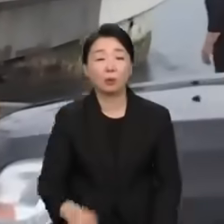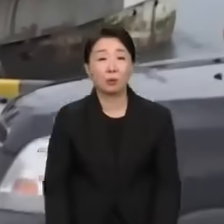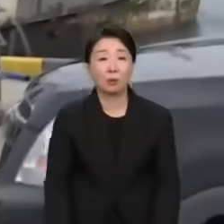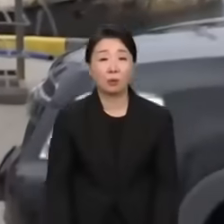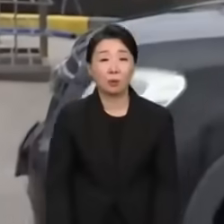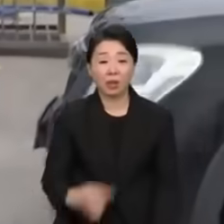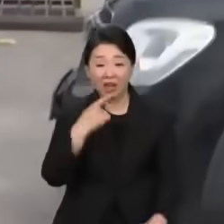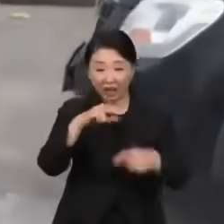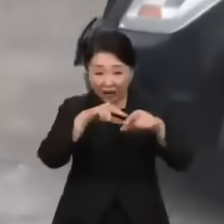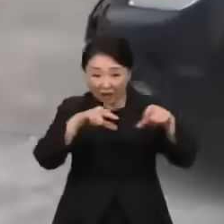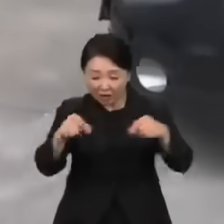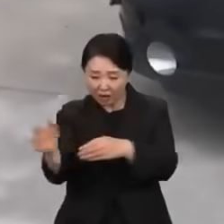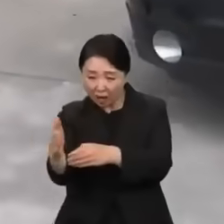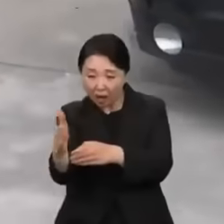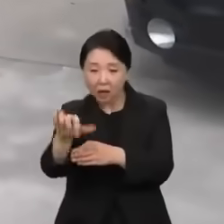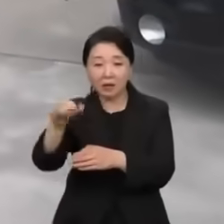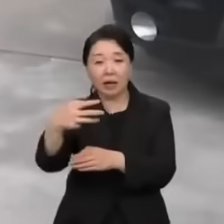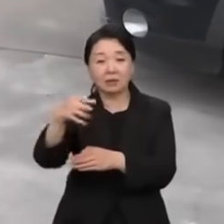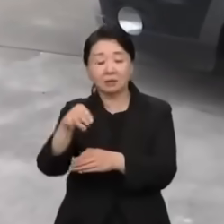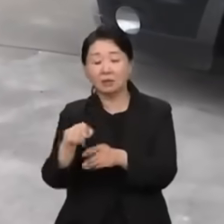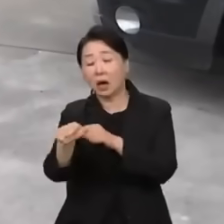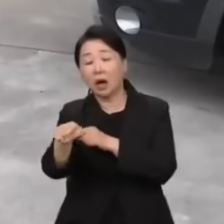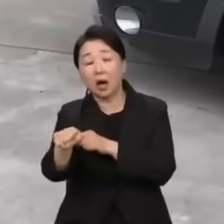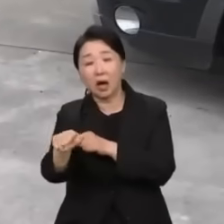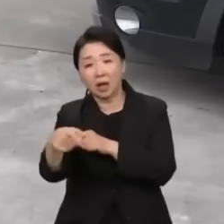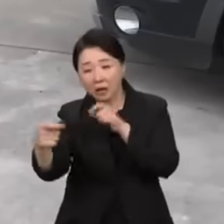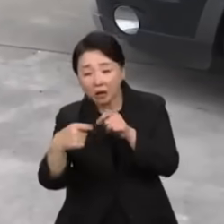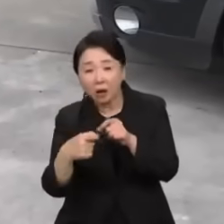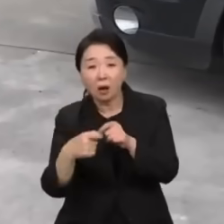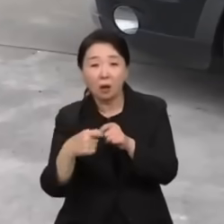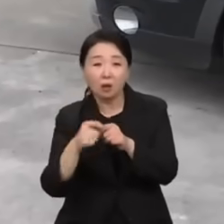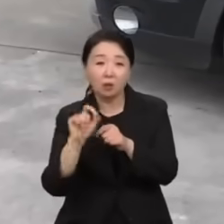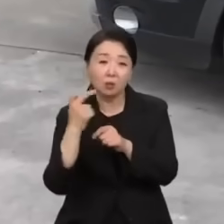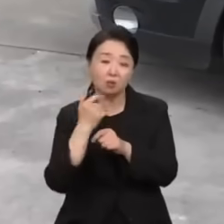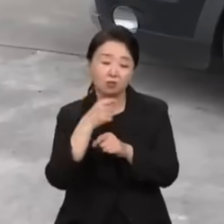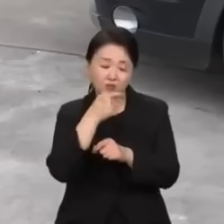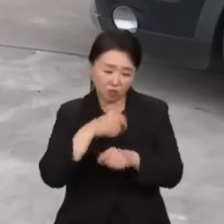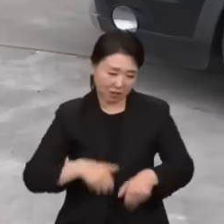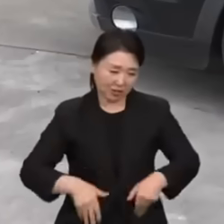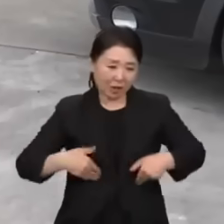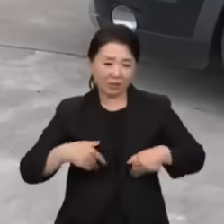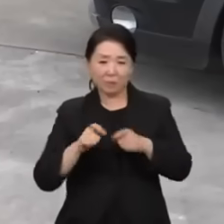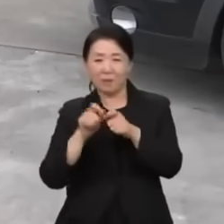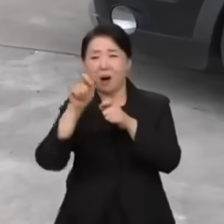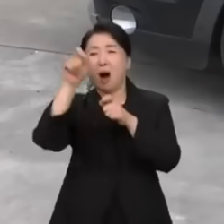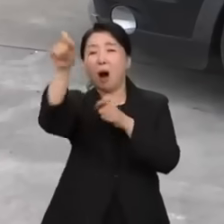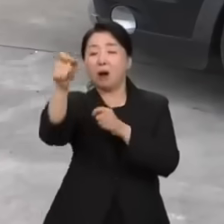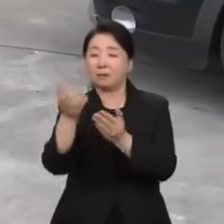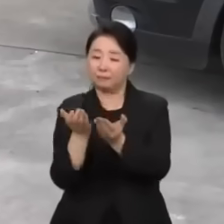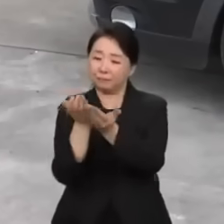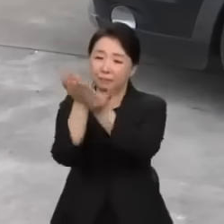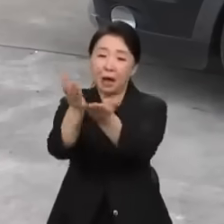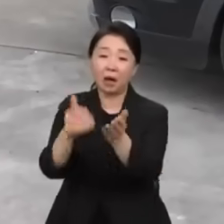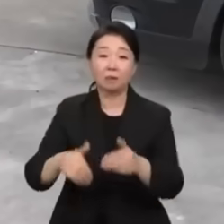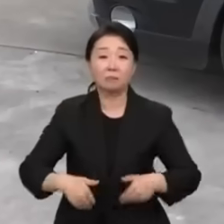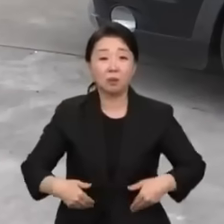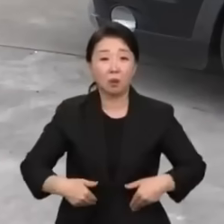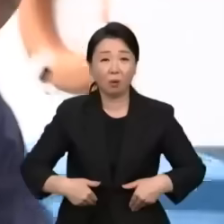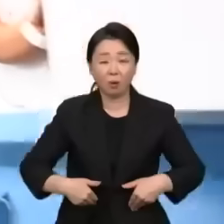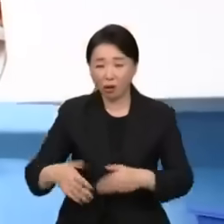나가는 어선입니다. 원래 가까운 바다로 나가는데 요새 물이 따뜻해지고 있어서 더 먼 바다로 나가야 되고 고기 상태도 안 좋다고